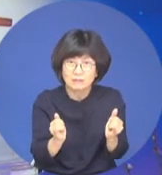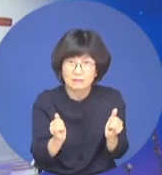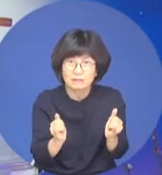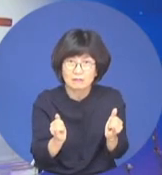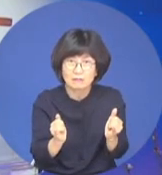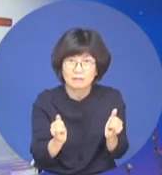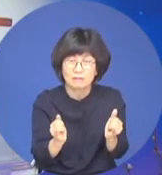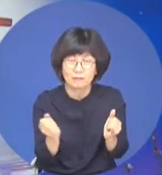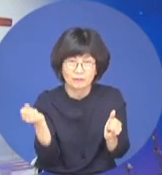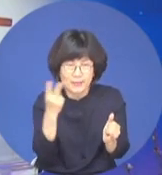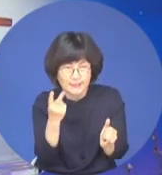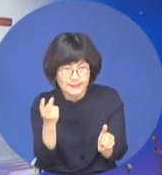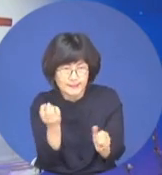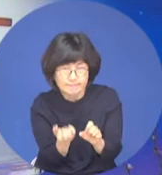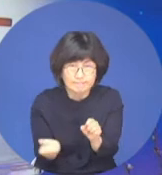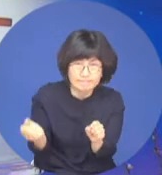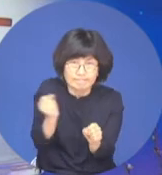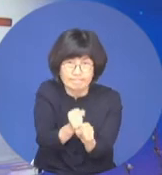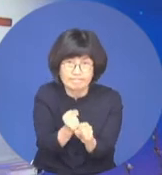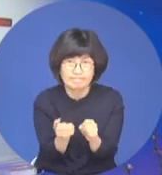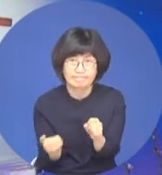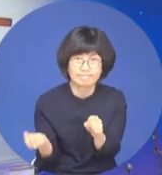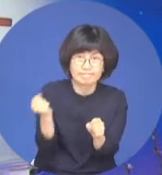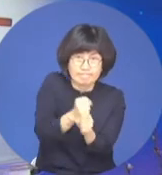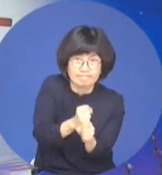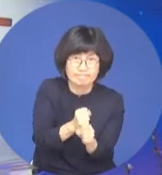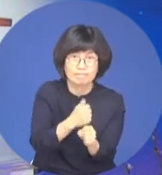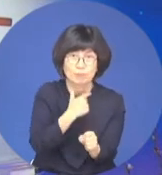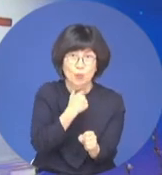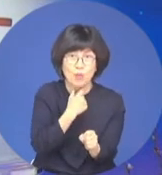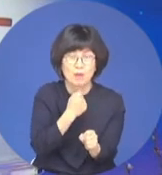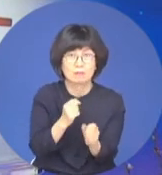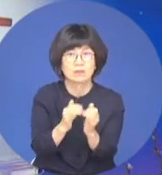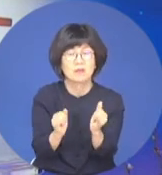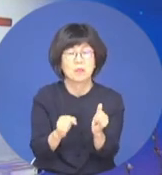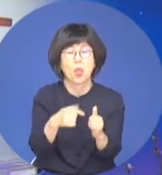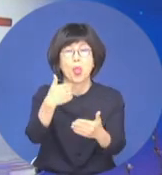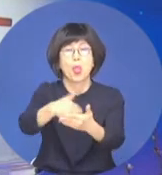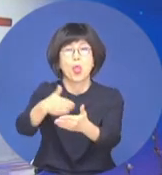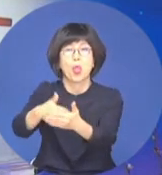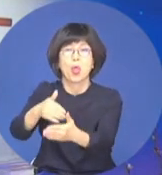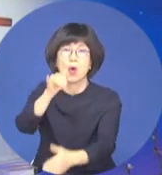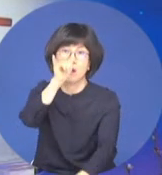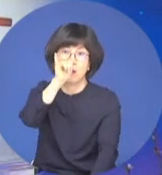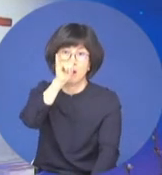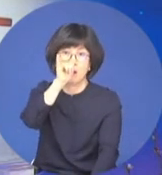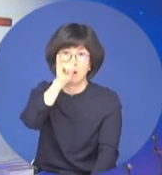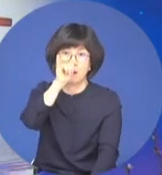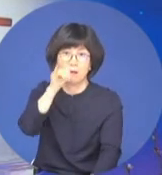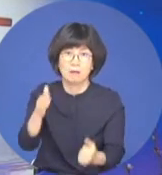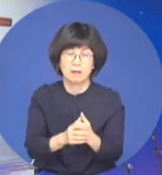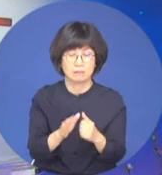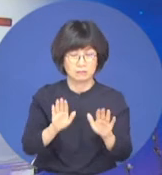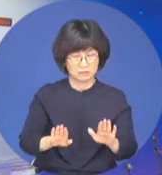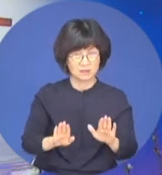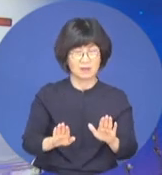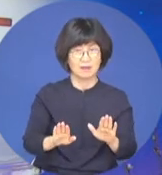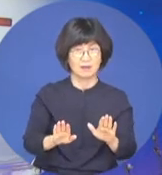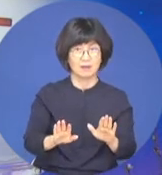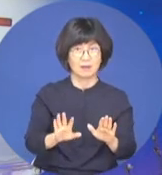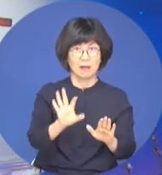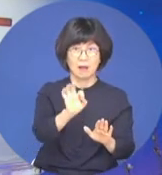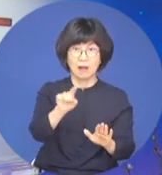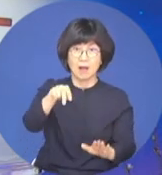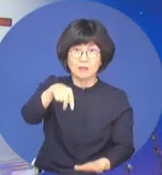부흥을 꿈꾸는 세력들이 여기저기 있었단 말이에요. 그러니까 바벨론이라고 하는 나라는 이제 확실하게 아수르를